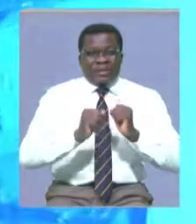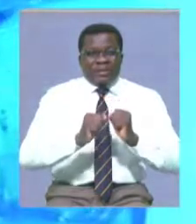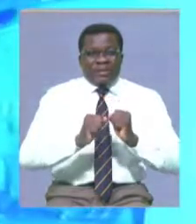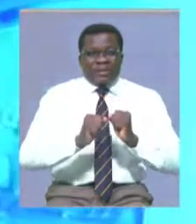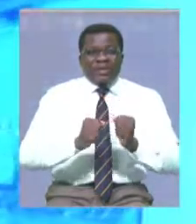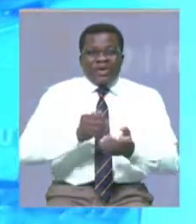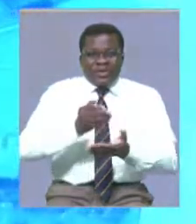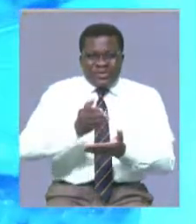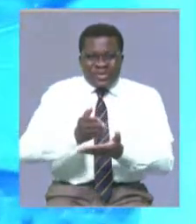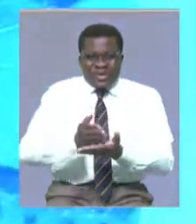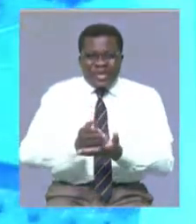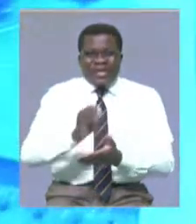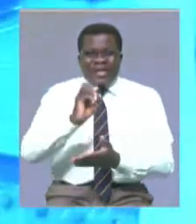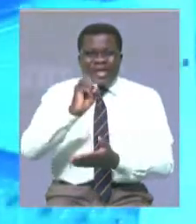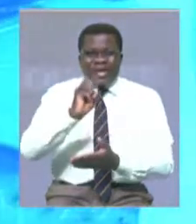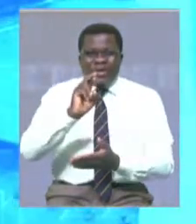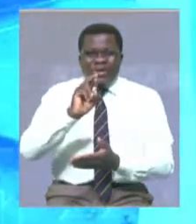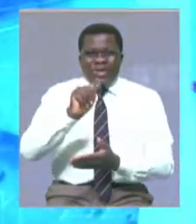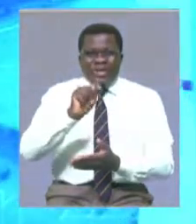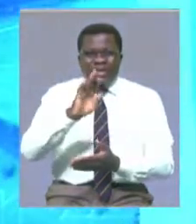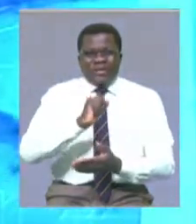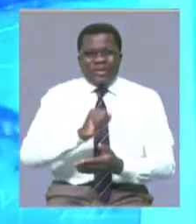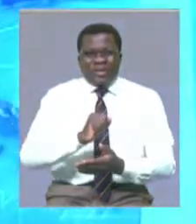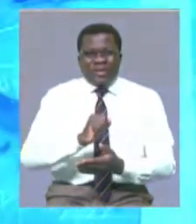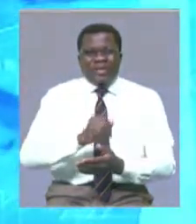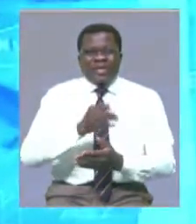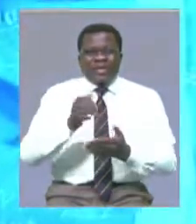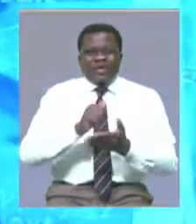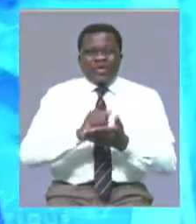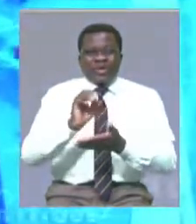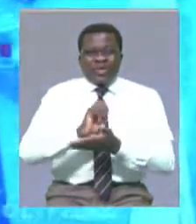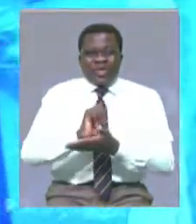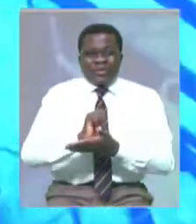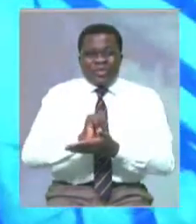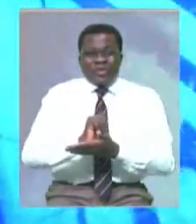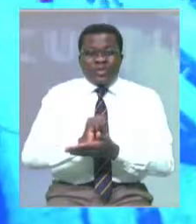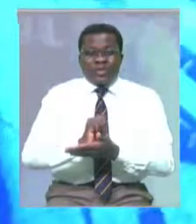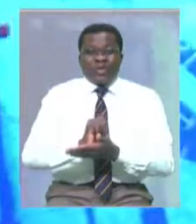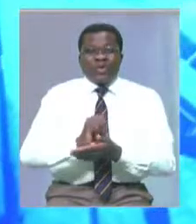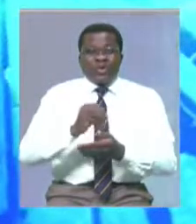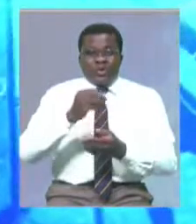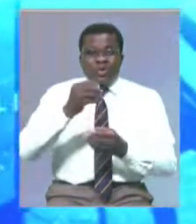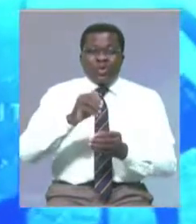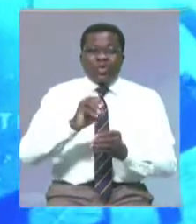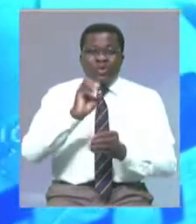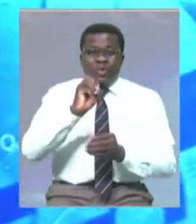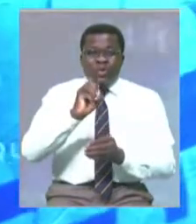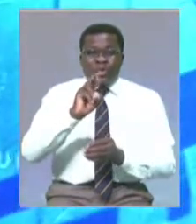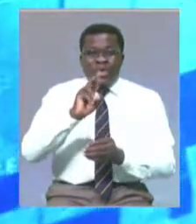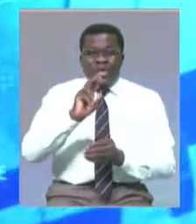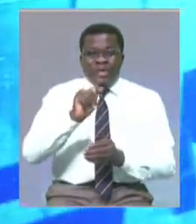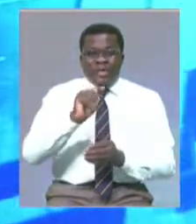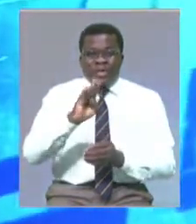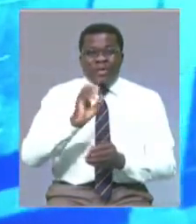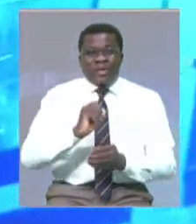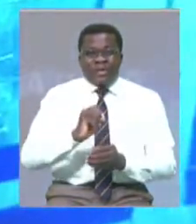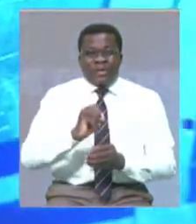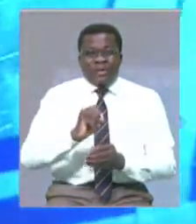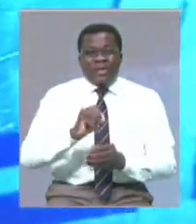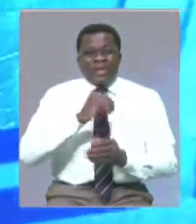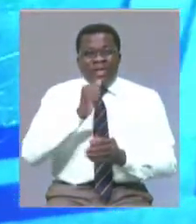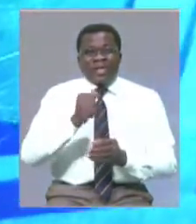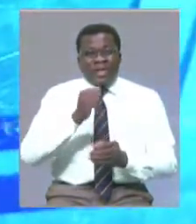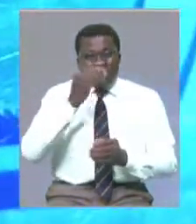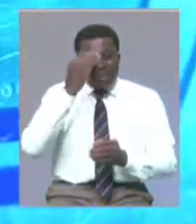On marque un arrêt à l'ORTB Bénin Top 10. Cette émission de l'Office de radiodiffusion et télévision du Bénin, ORTB, n'a